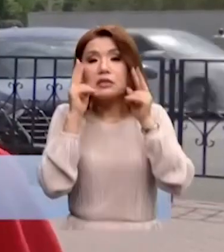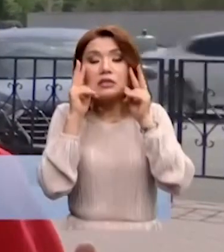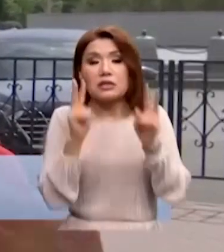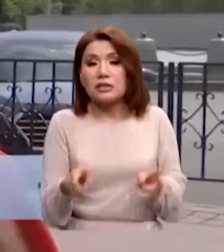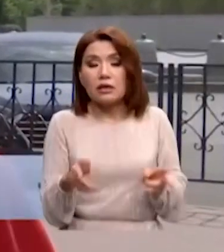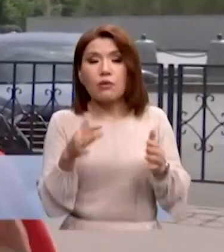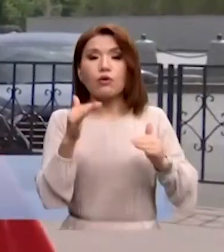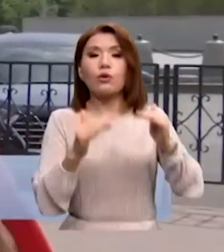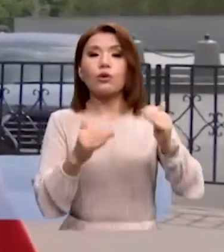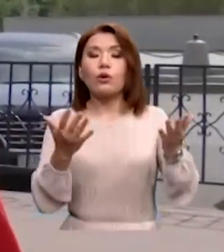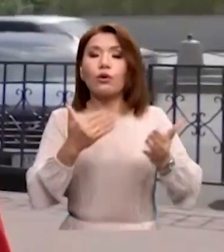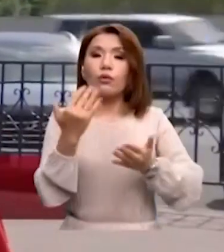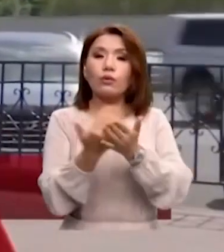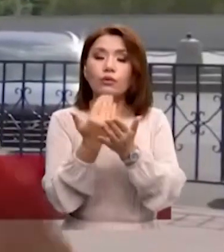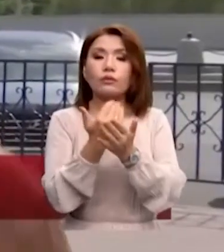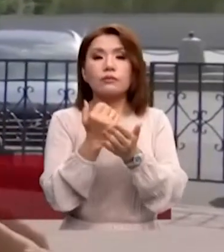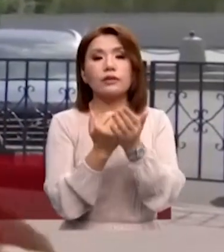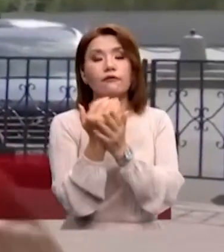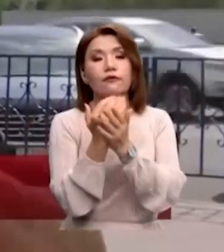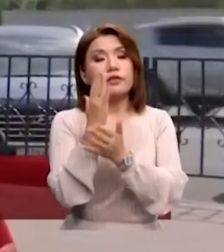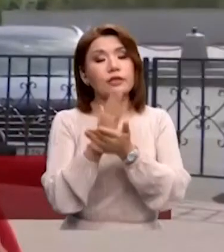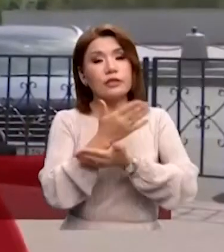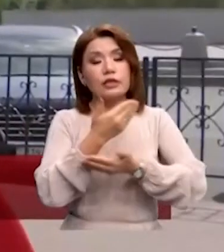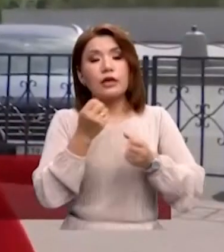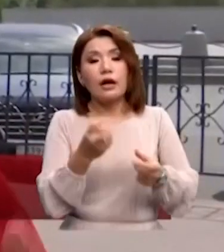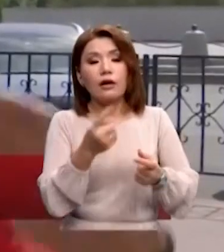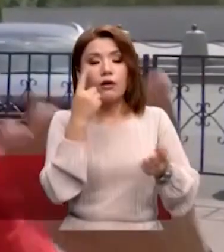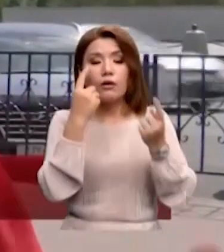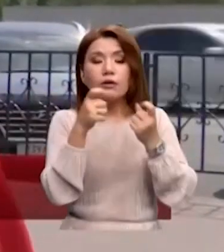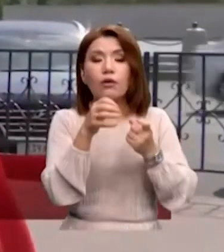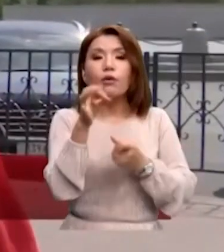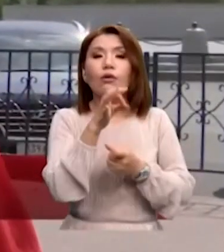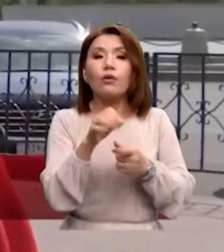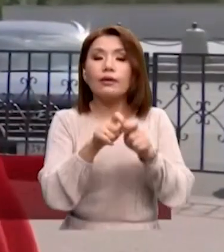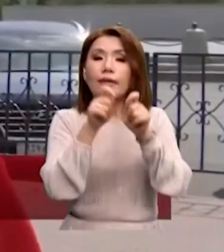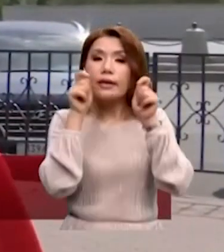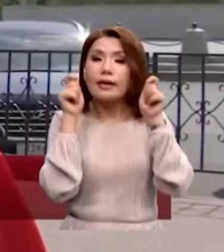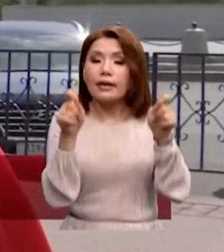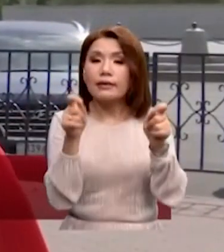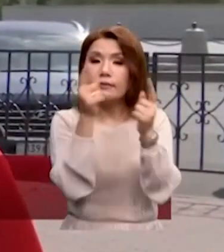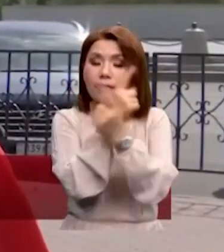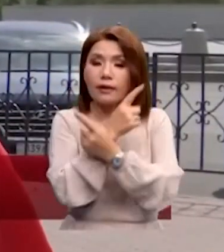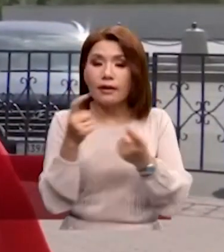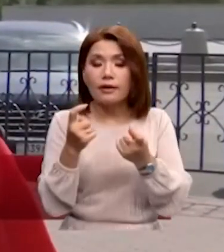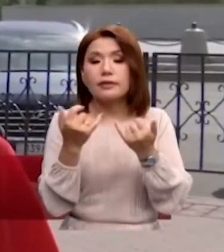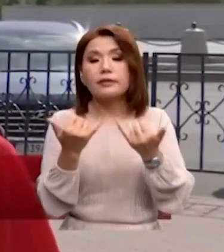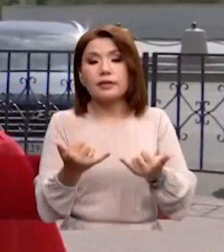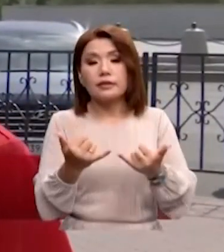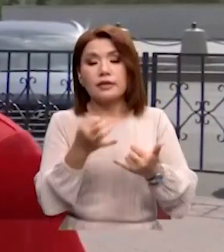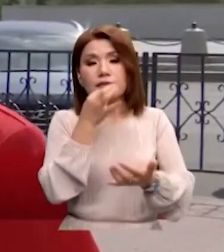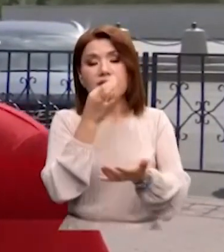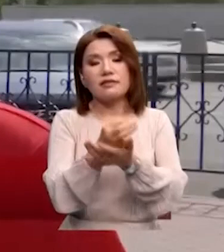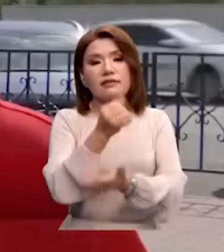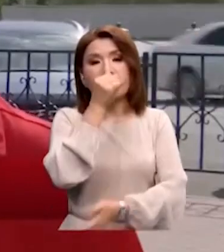деңгейде өсім көрсетті ма, жоқ па, ол ақпарат қаншалықты ашық түрде берілгенін біз қазір айта